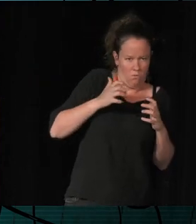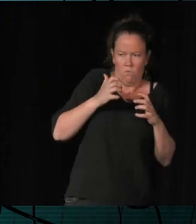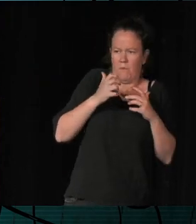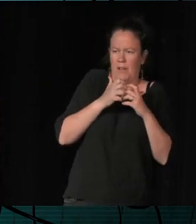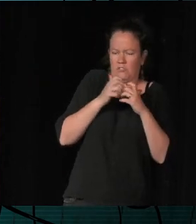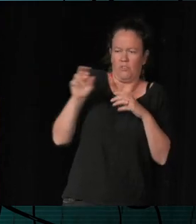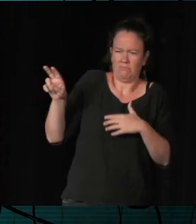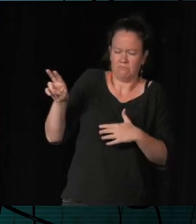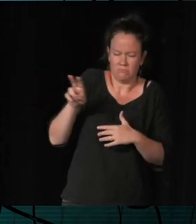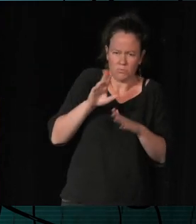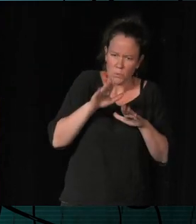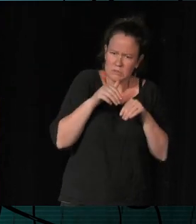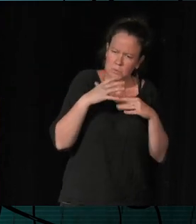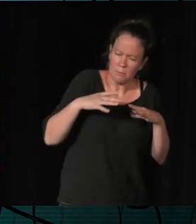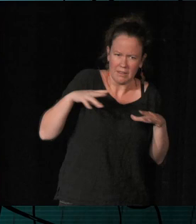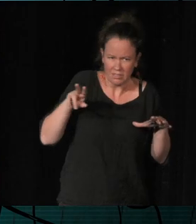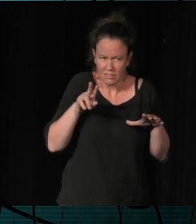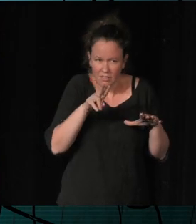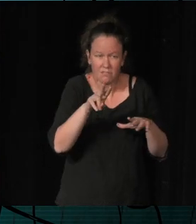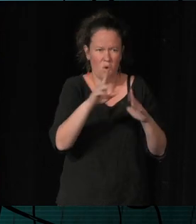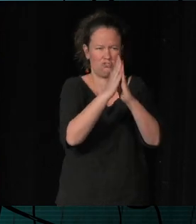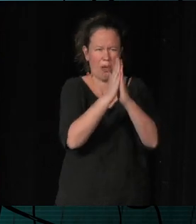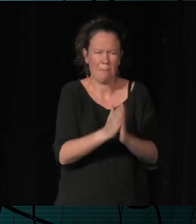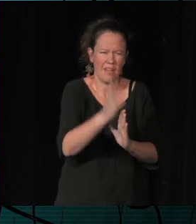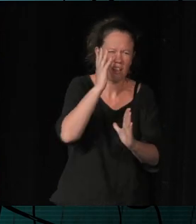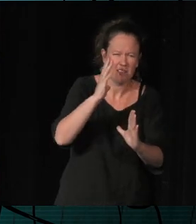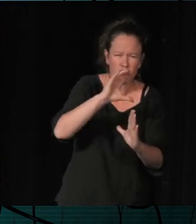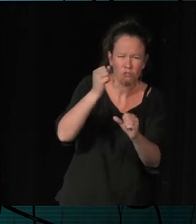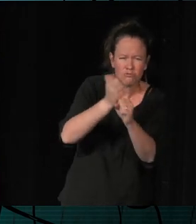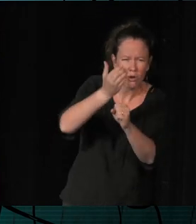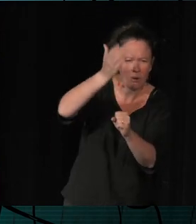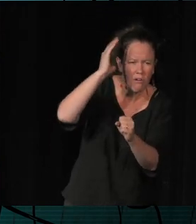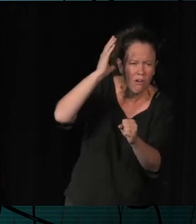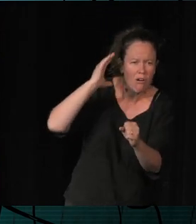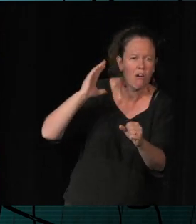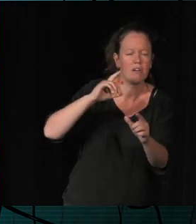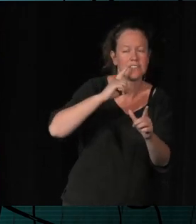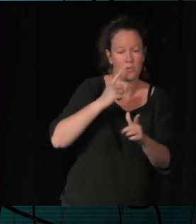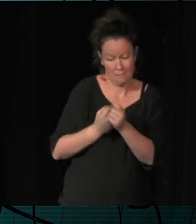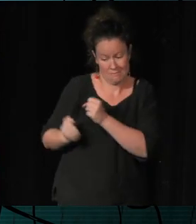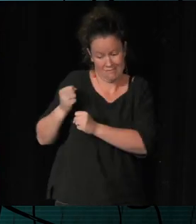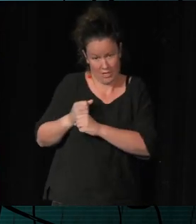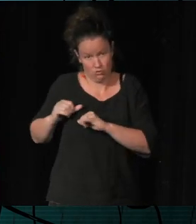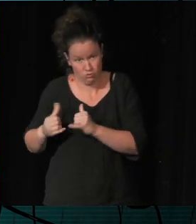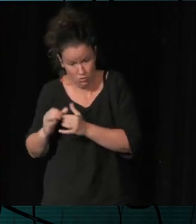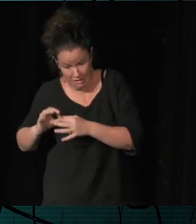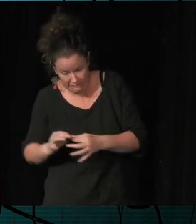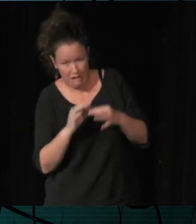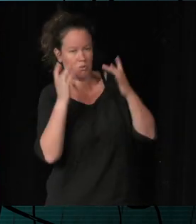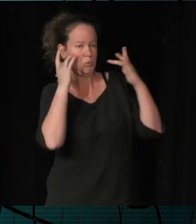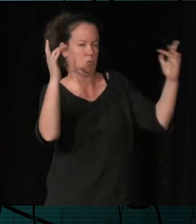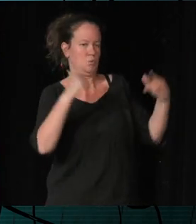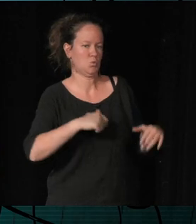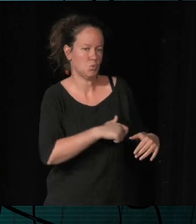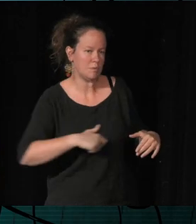anciennes de plusieurs siècles qui lui donnent une sorte de sentiment un peu vertigineux, et il va reposer sur le folklore suisse pour donner corps à son histoire. Et donc nous, en tant que joueurs, c'est génial,